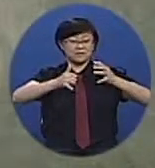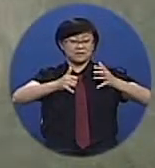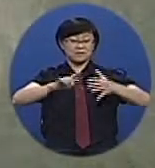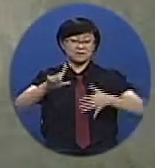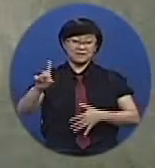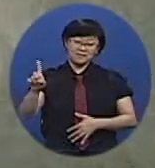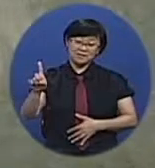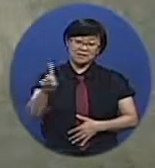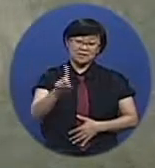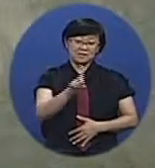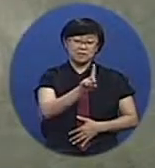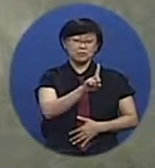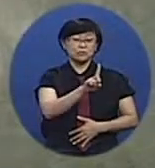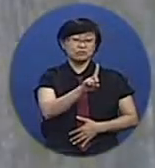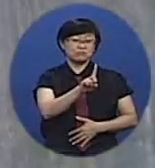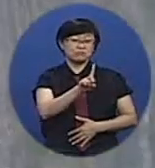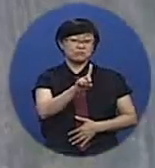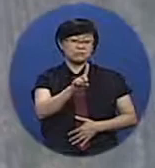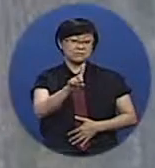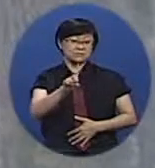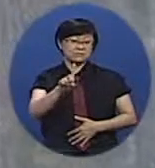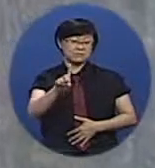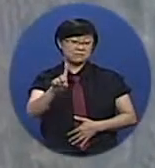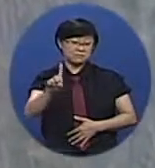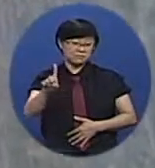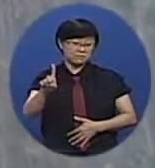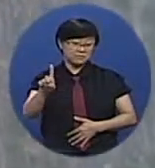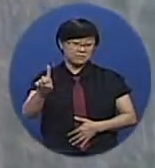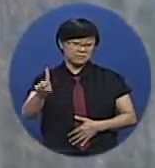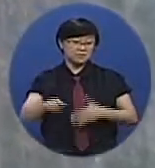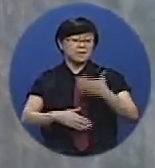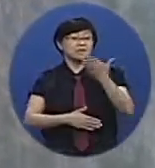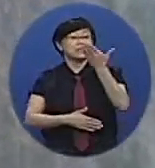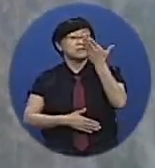세상에 그 무엇이라도